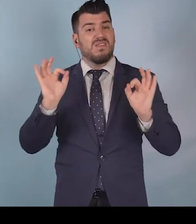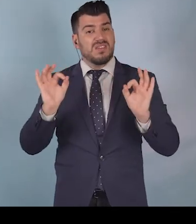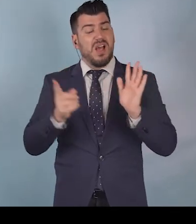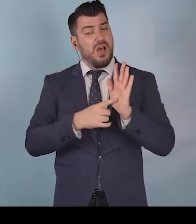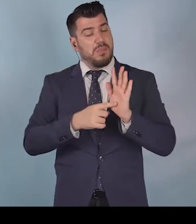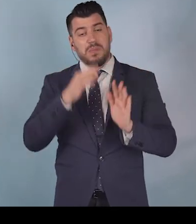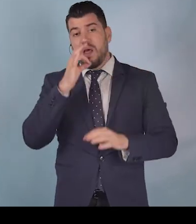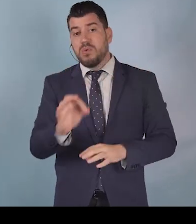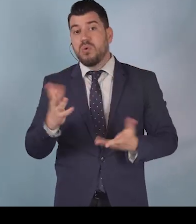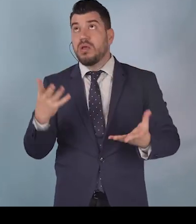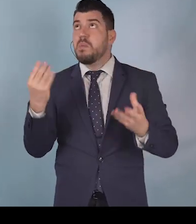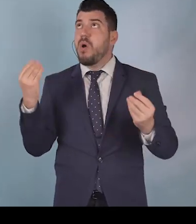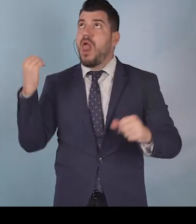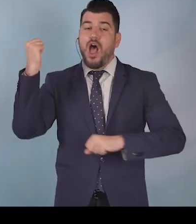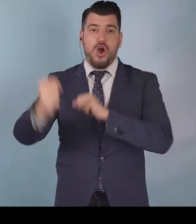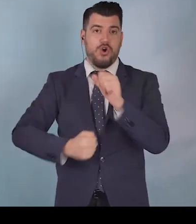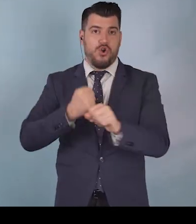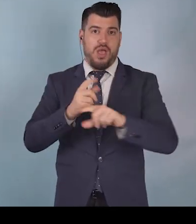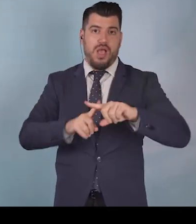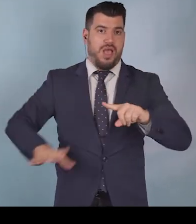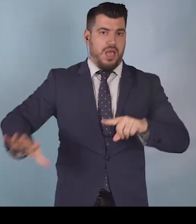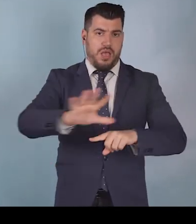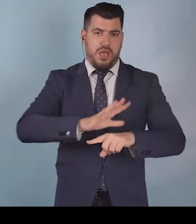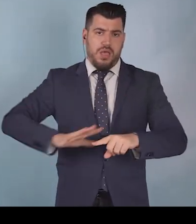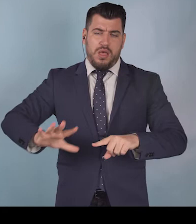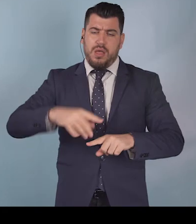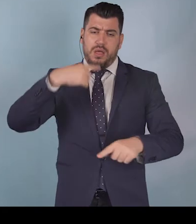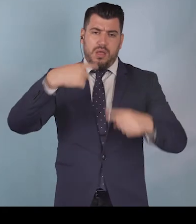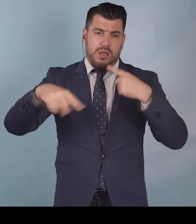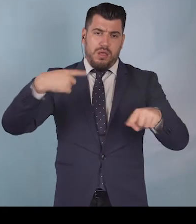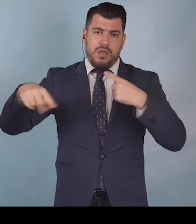για δεκαετίες στην Ελλάδα υπάρχει η ρητορική μίσους